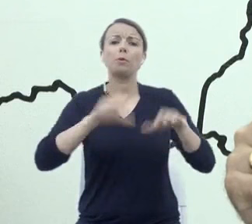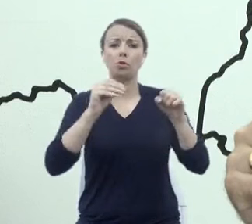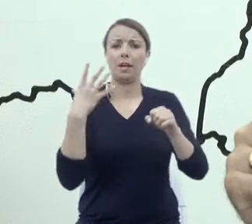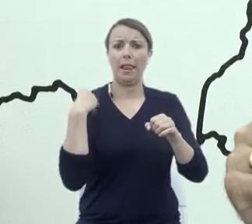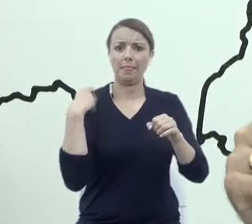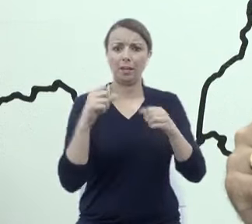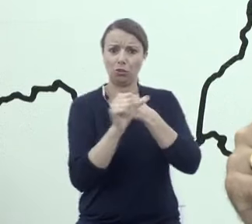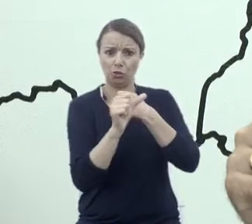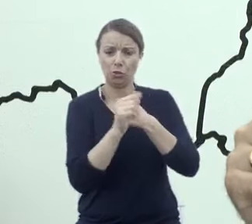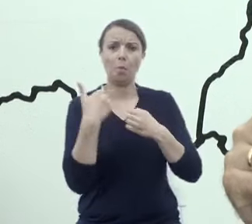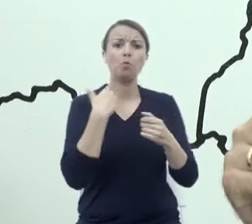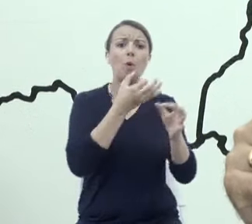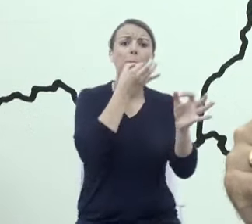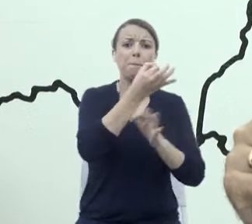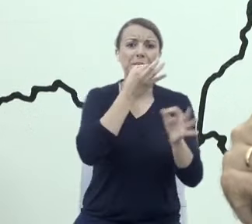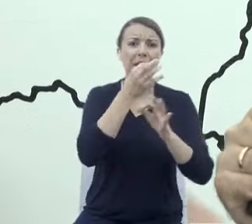w Izraelu,